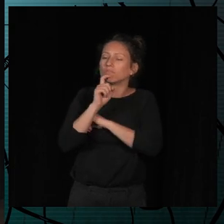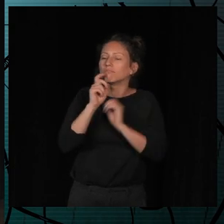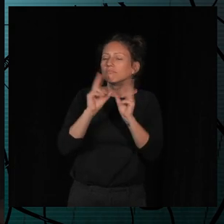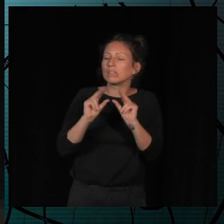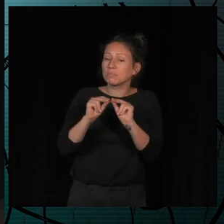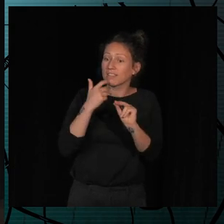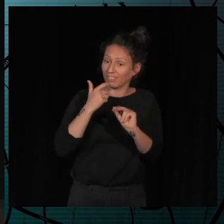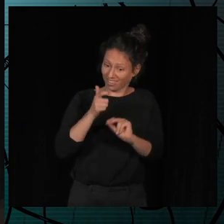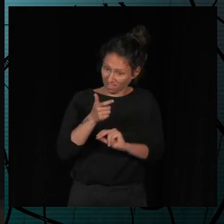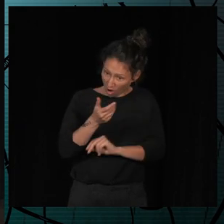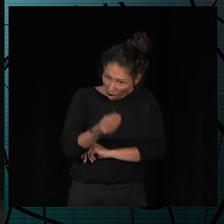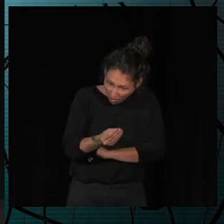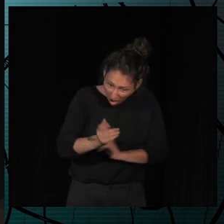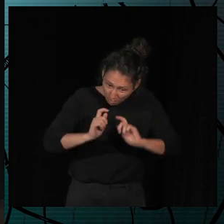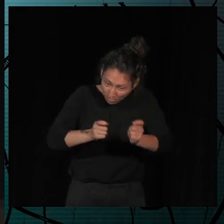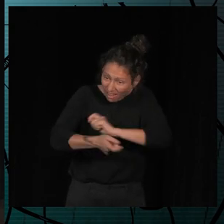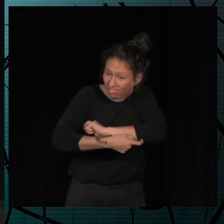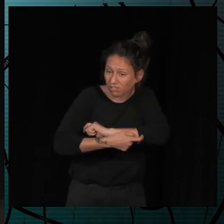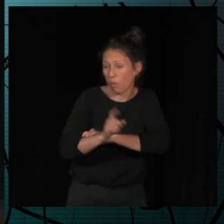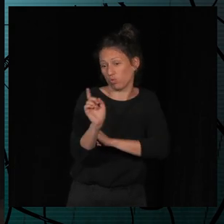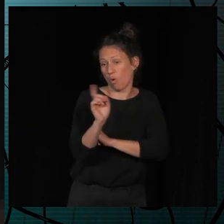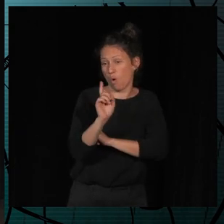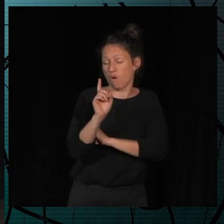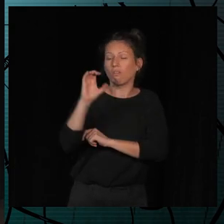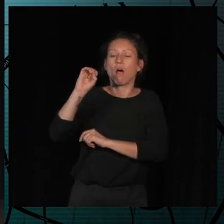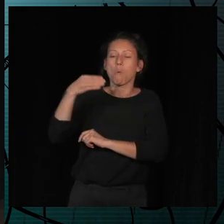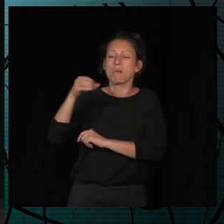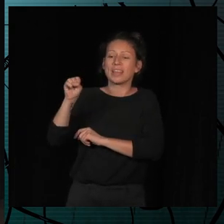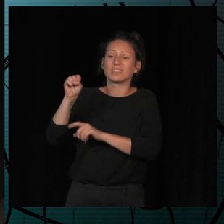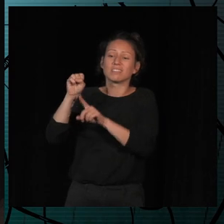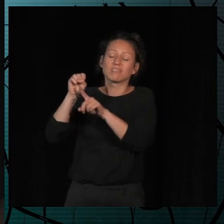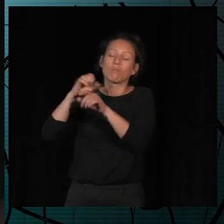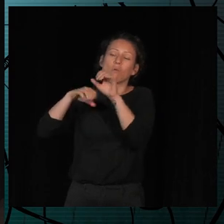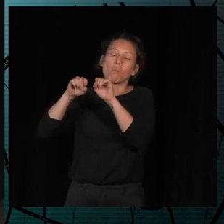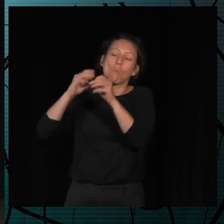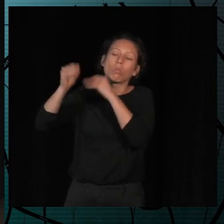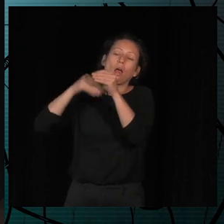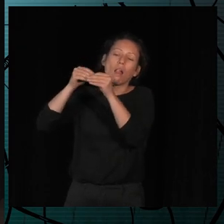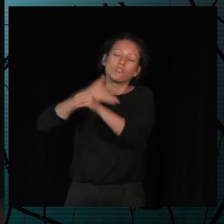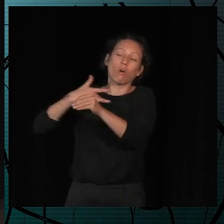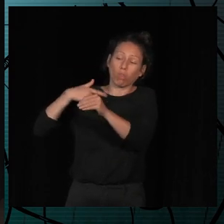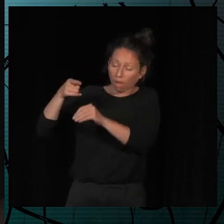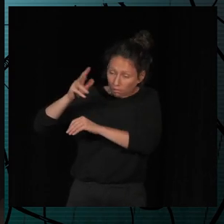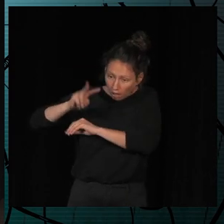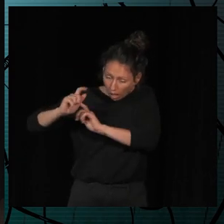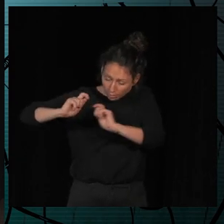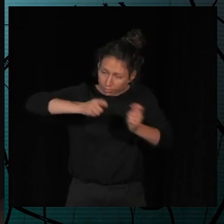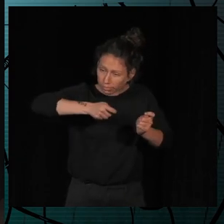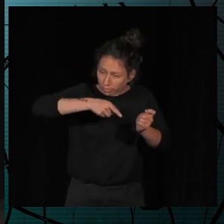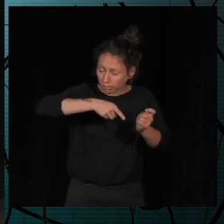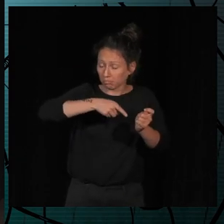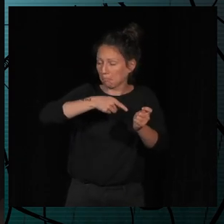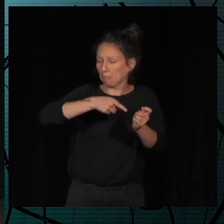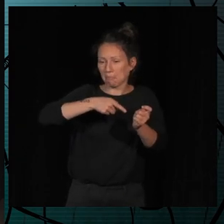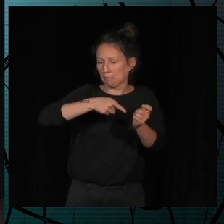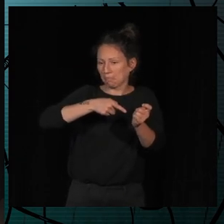euh l'organisation mondale de la santé n'a pas vraiment tranché le problème quand l'OMS a décidé qu'il existait une ition comportementale qui est d'abord